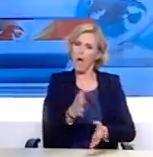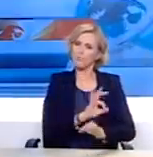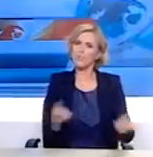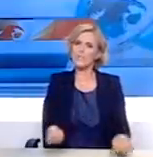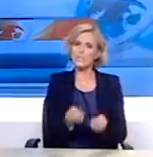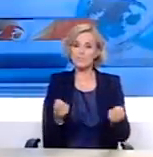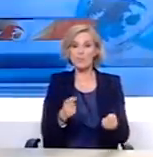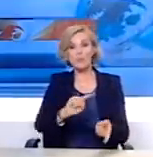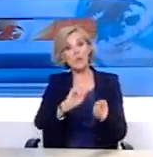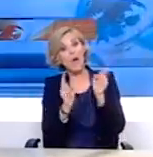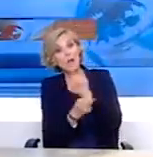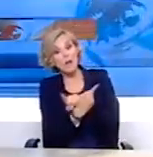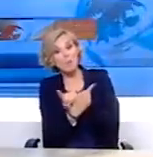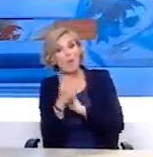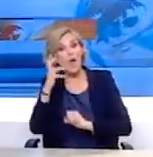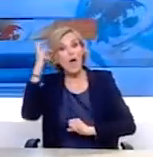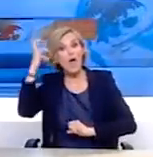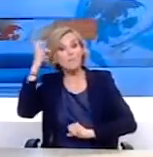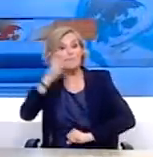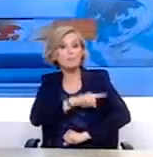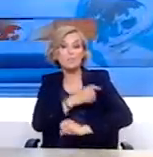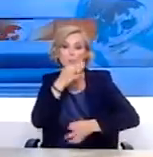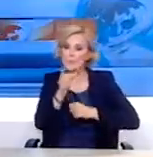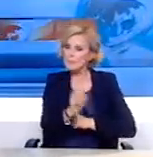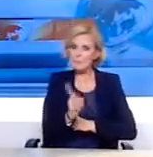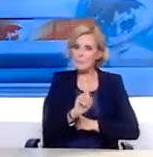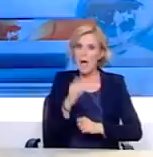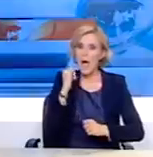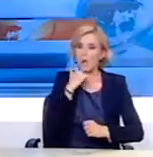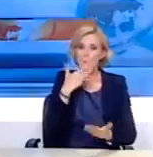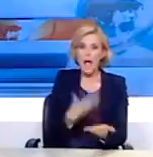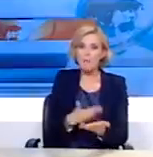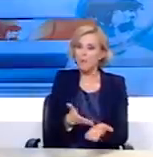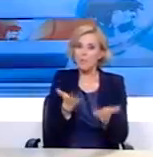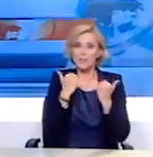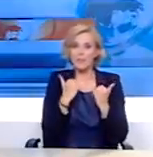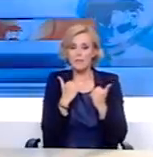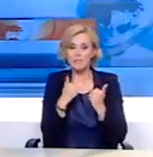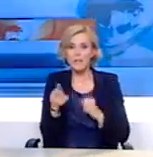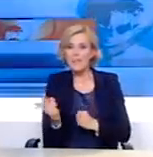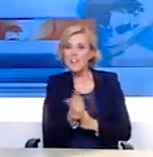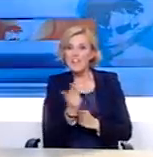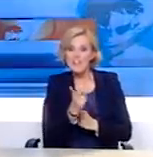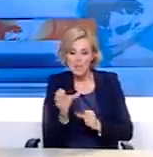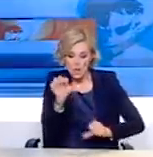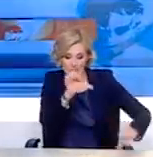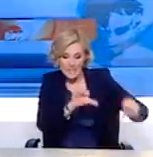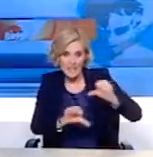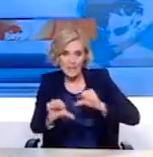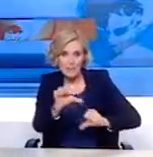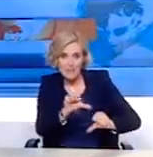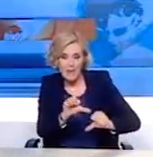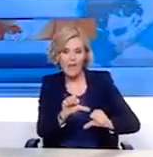σαφείς αποδείξεις ότι το φάρμακο λειτουργεί. Δεδομένης της χορήγησης χλωροκίνης σε συνδυασμό με κολχικίνη και το αντιβιωτικό σε νοσηλευόμενους